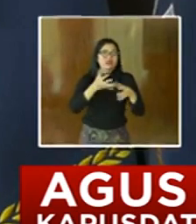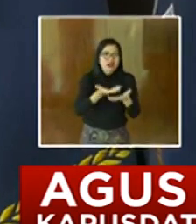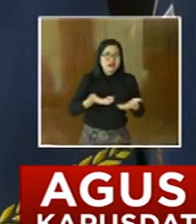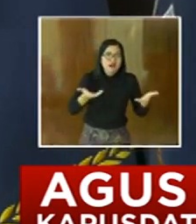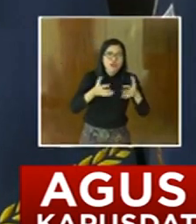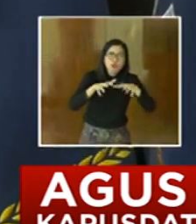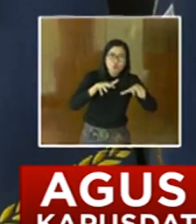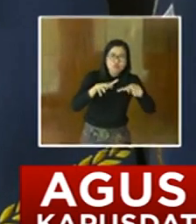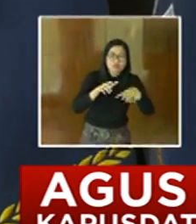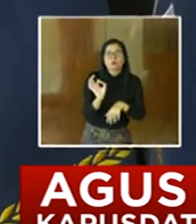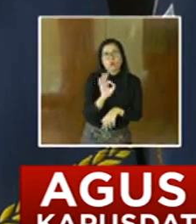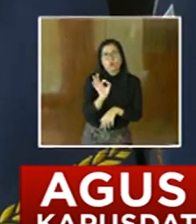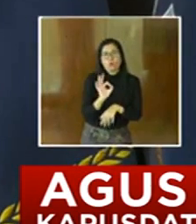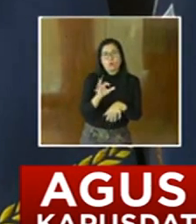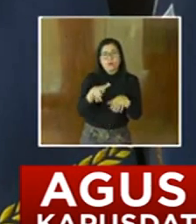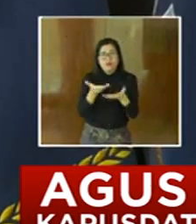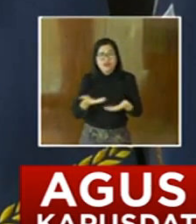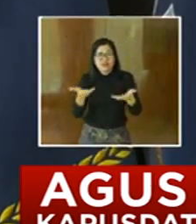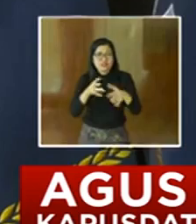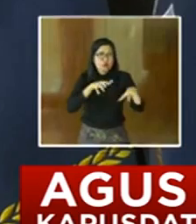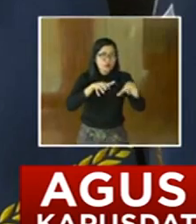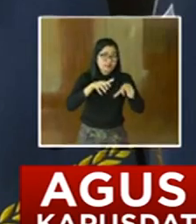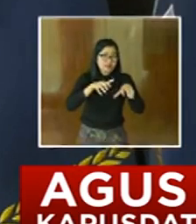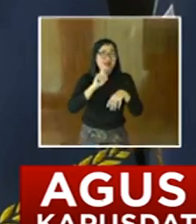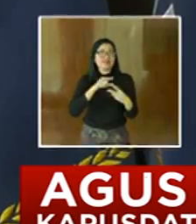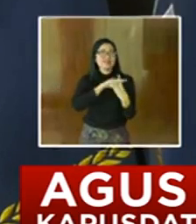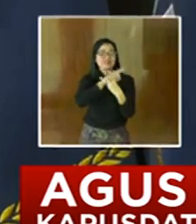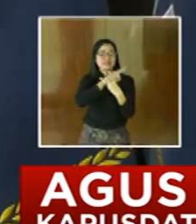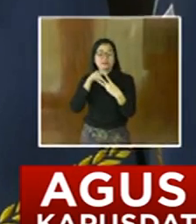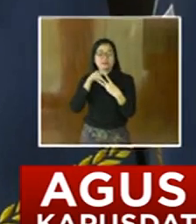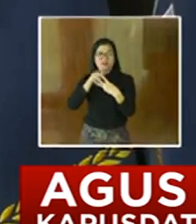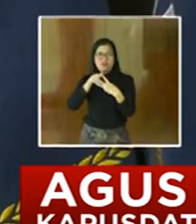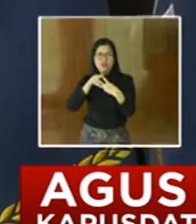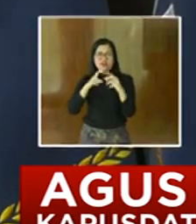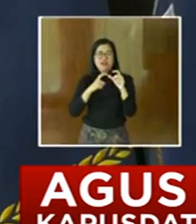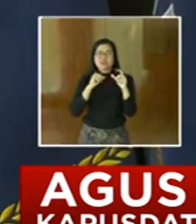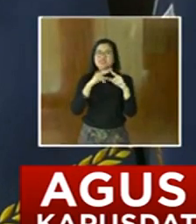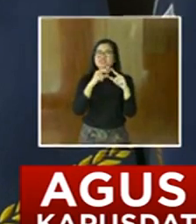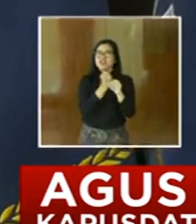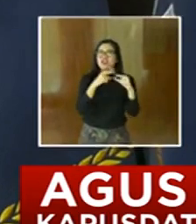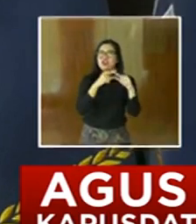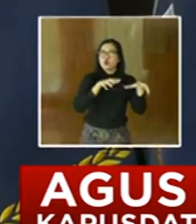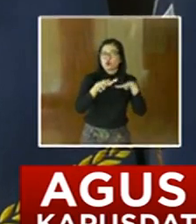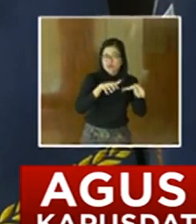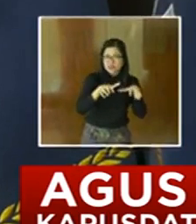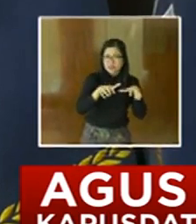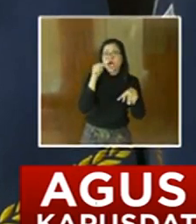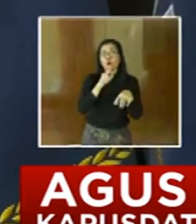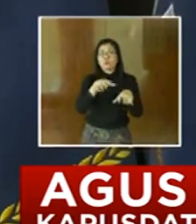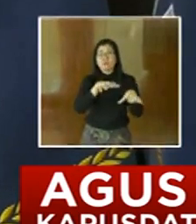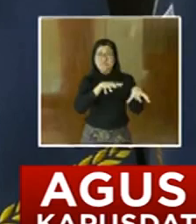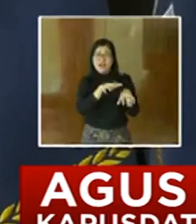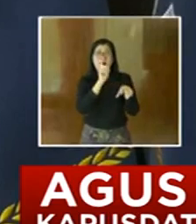status keadaan darurat ada tiga yang pertama status siaga darurat itu tahu bencana belum terjadi ke berstatus